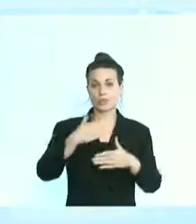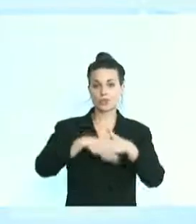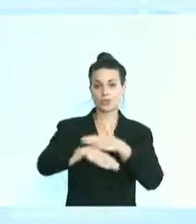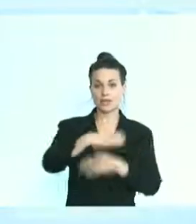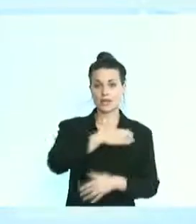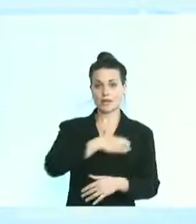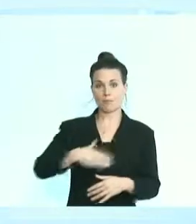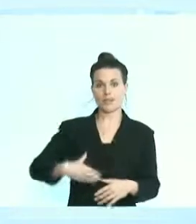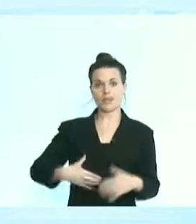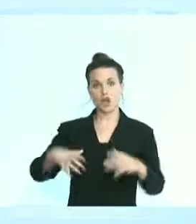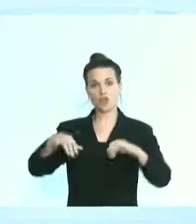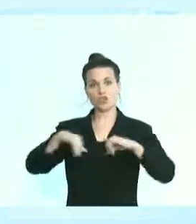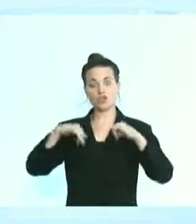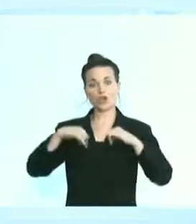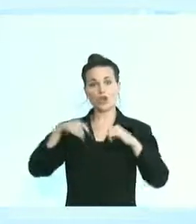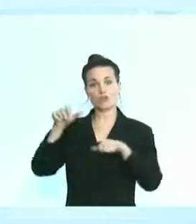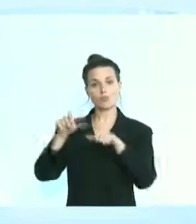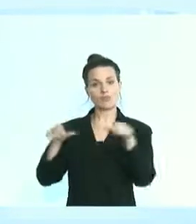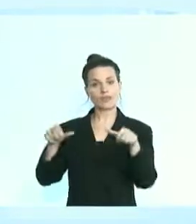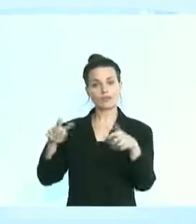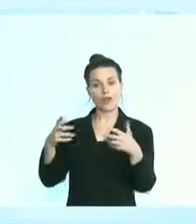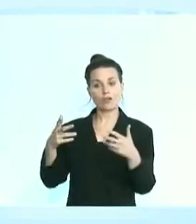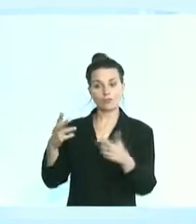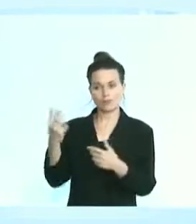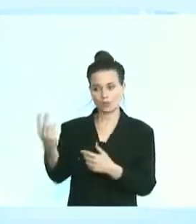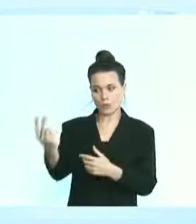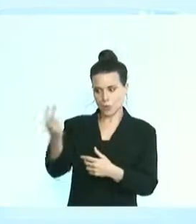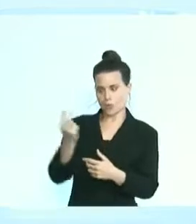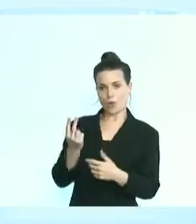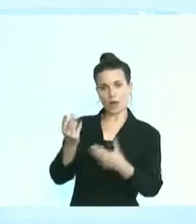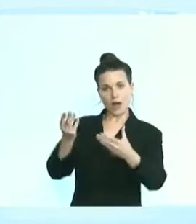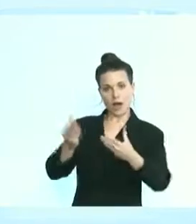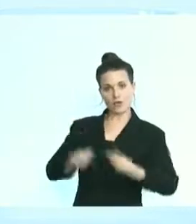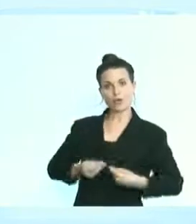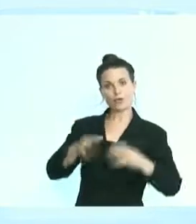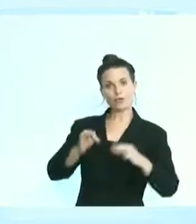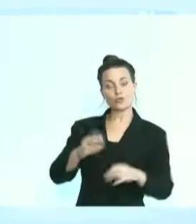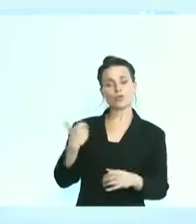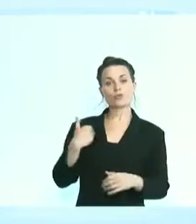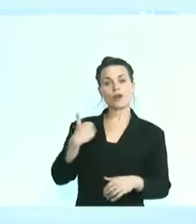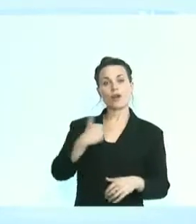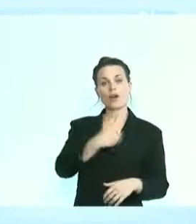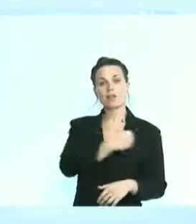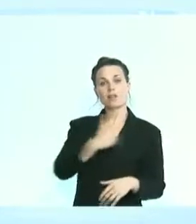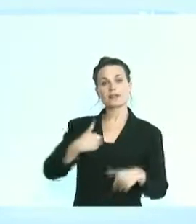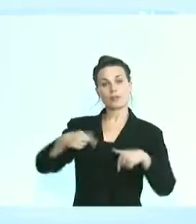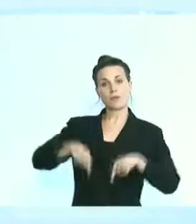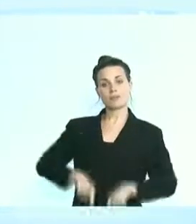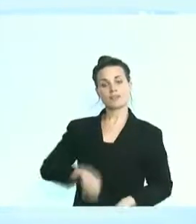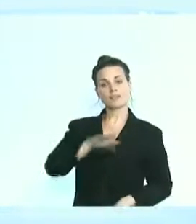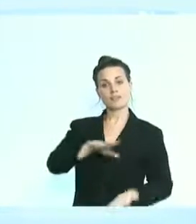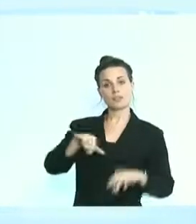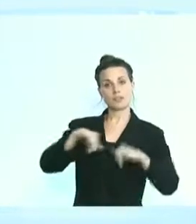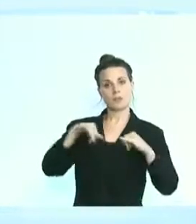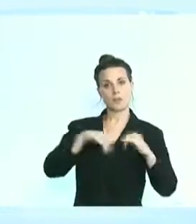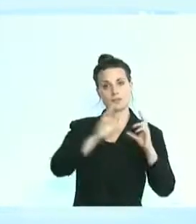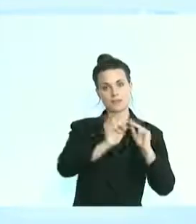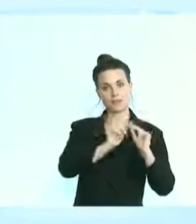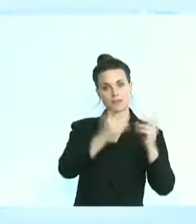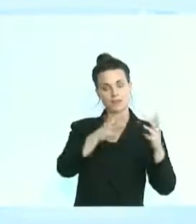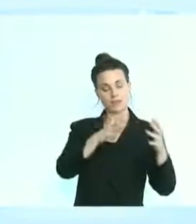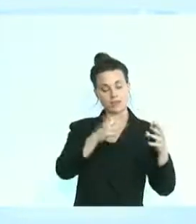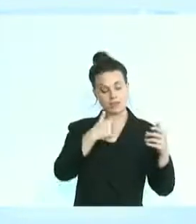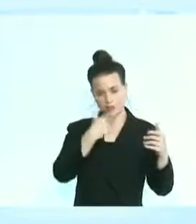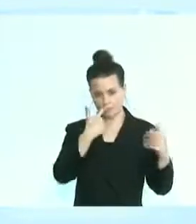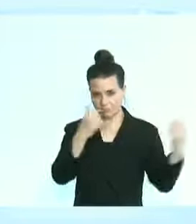rejoindrai ce que disait la ministre tout à l'heure de la jeunesse, c'est quelque chose de très enthousiasmant et quelque chose de très motivant. C'est